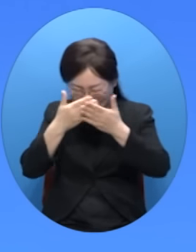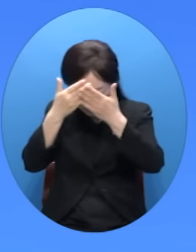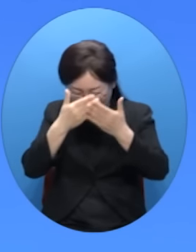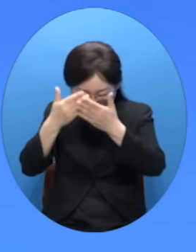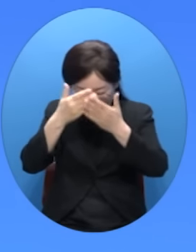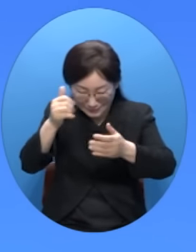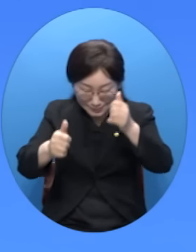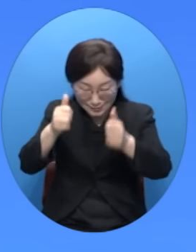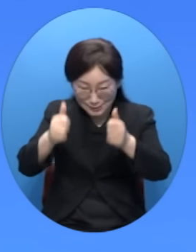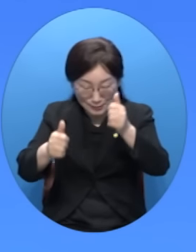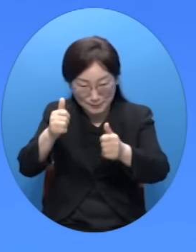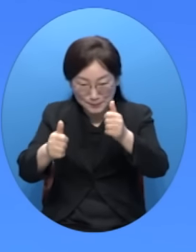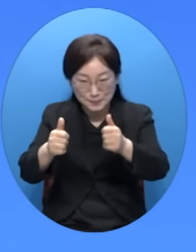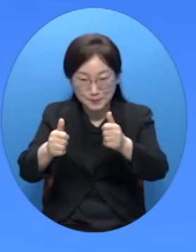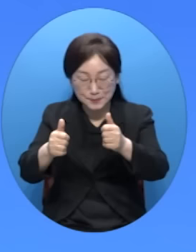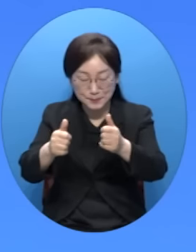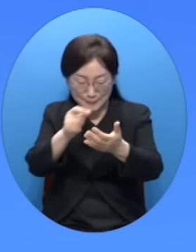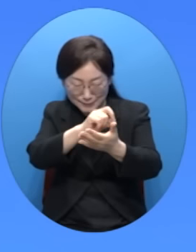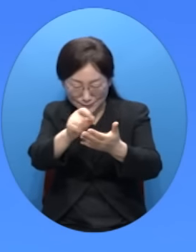시험을 치렀는데